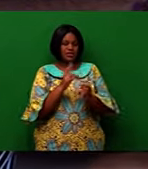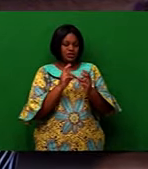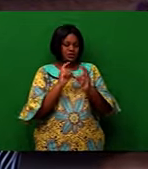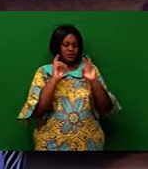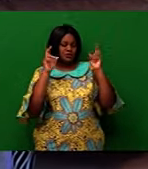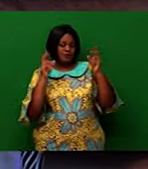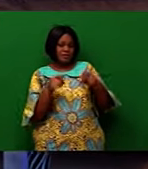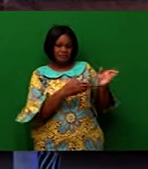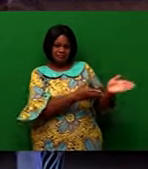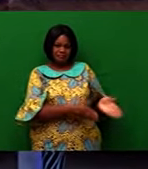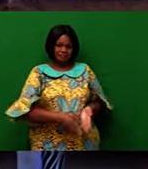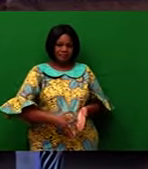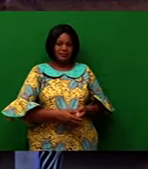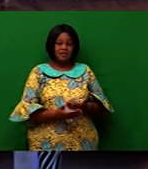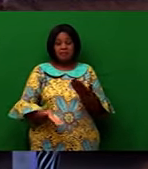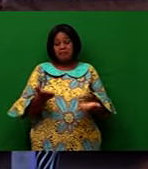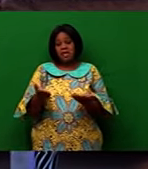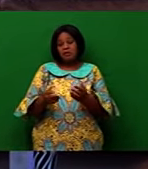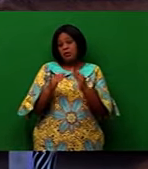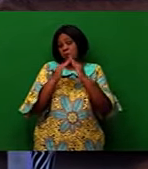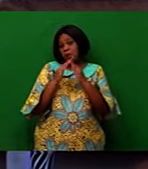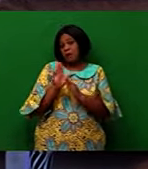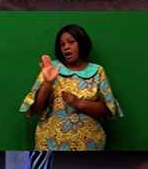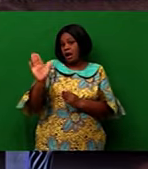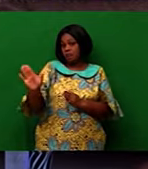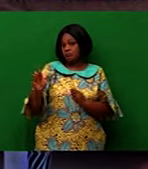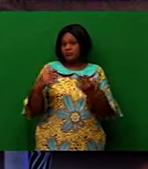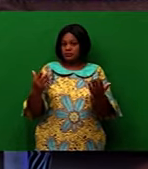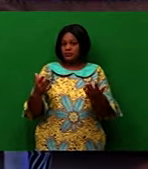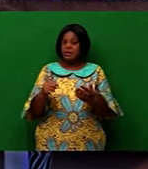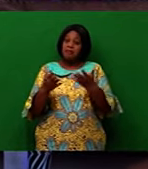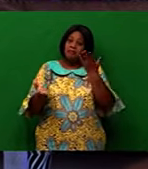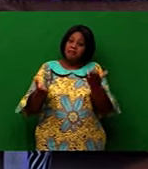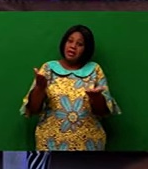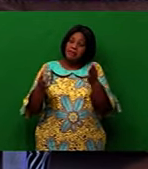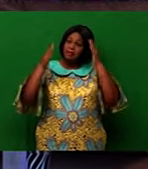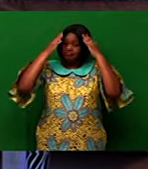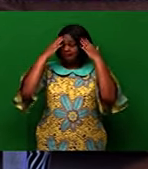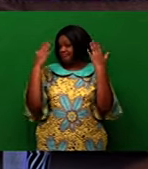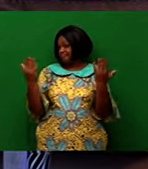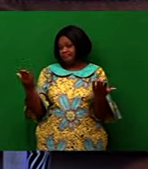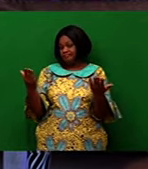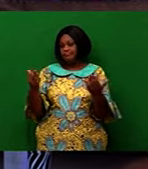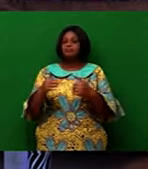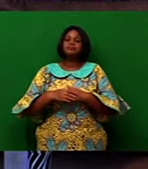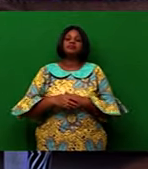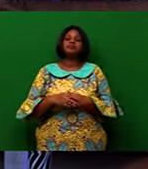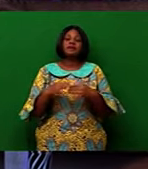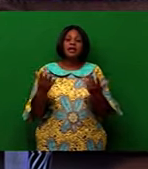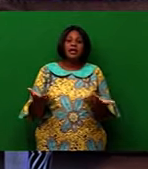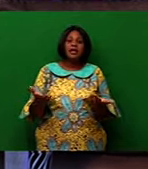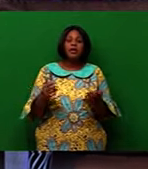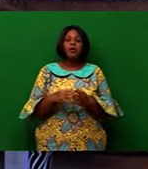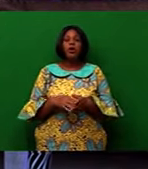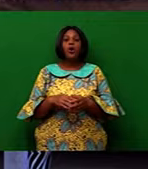nyaya yatiinayo pada kumba kwenyu iriko yamunoziva pamwe hamuizive nyaya yechibari kana